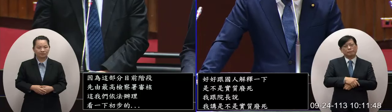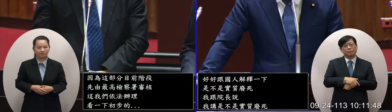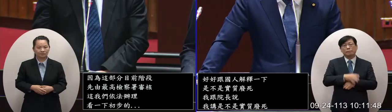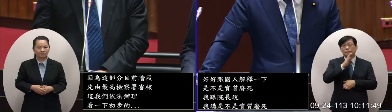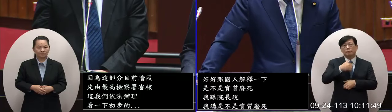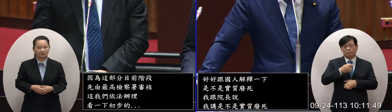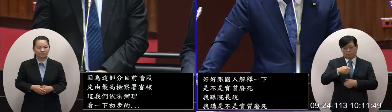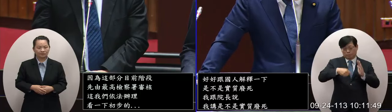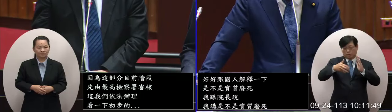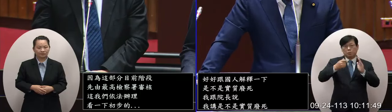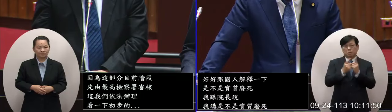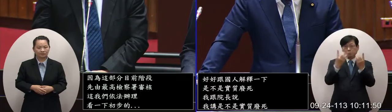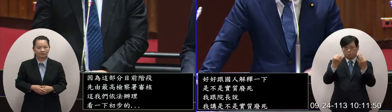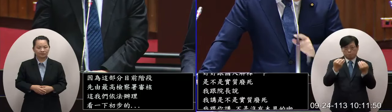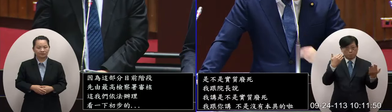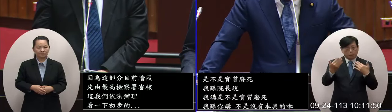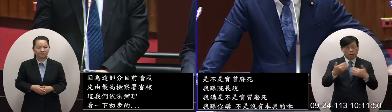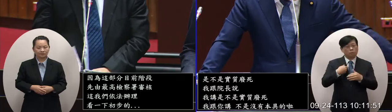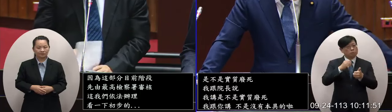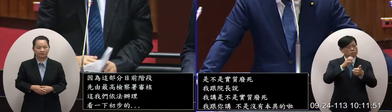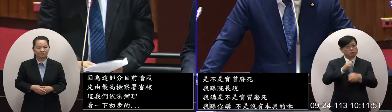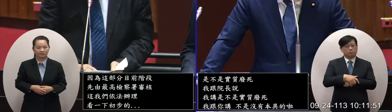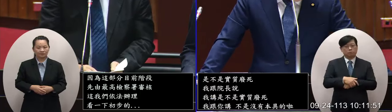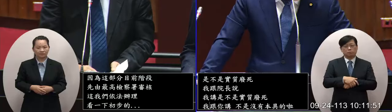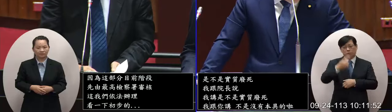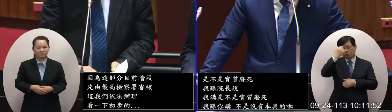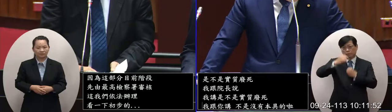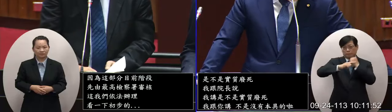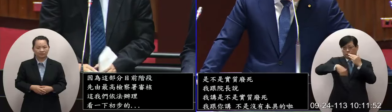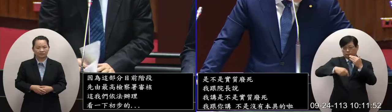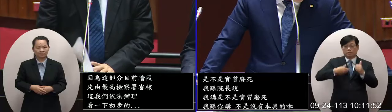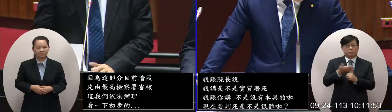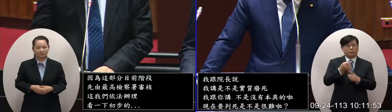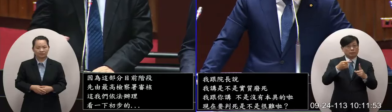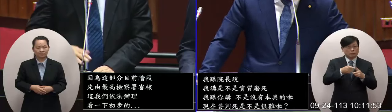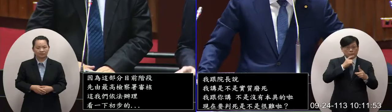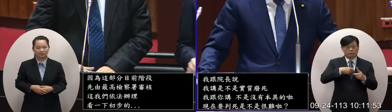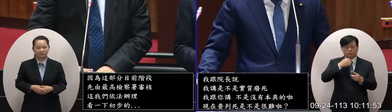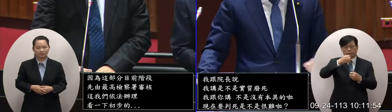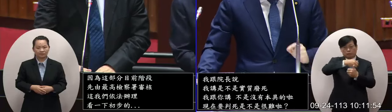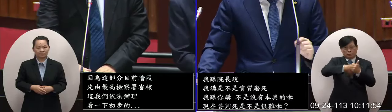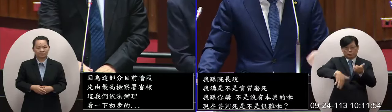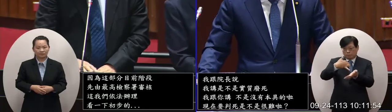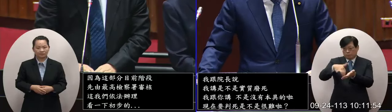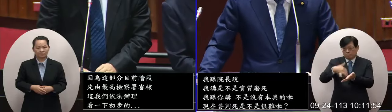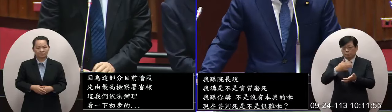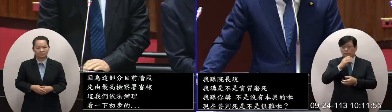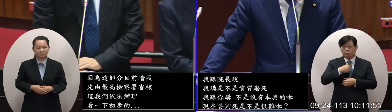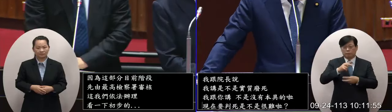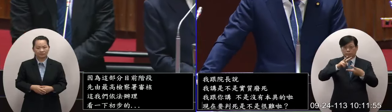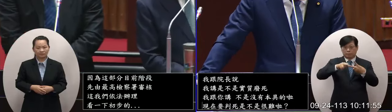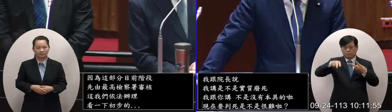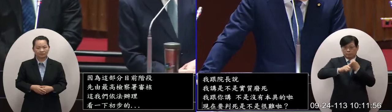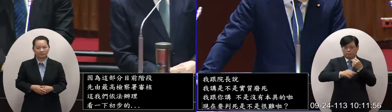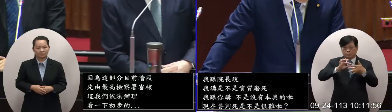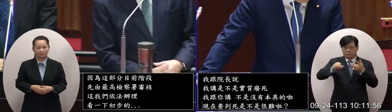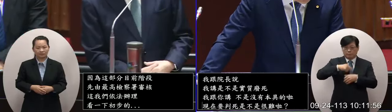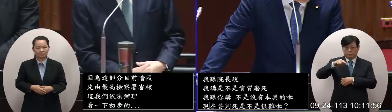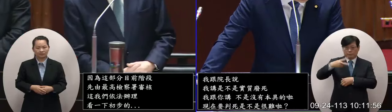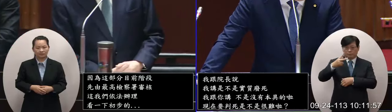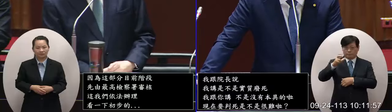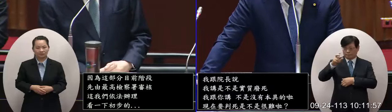院长，你对相关数据有概念吗？我直接讲啊，司法院杀人案件量刑系统统计啊，犯下刑法271条普